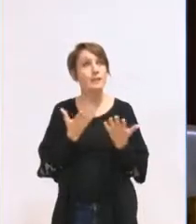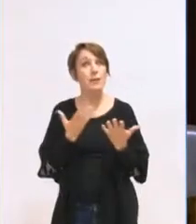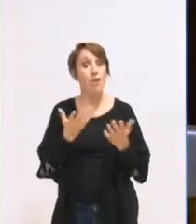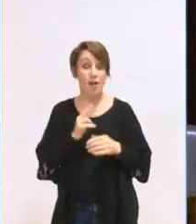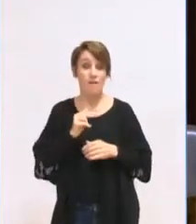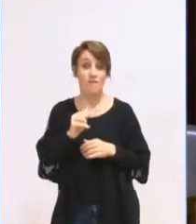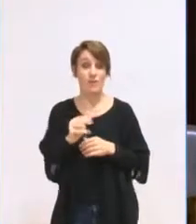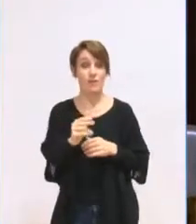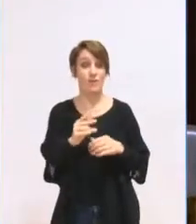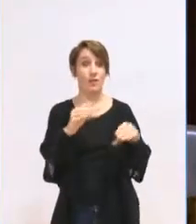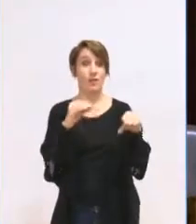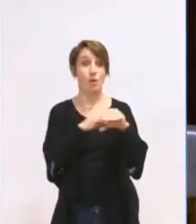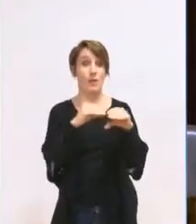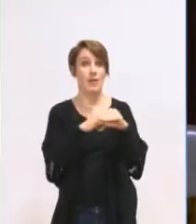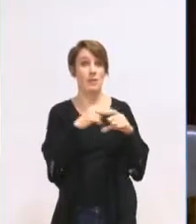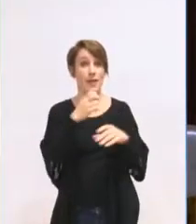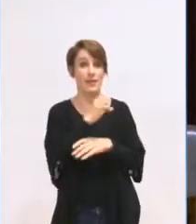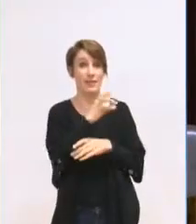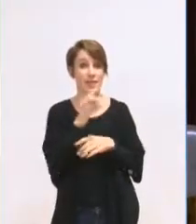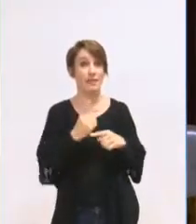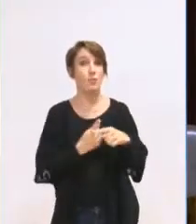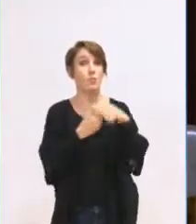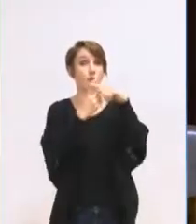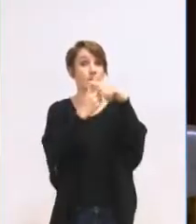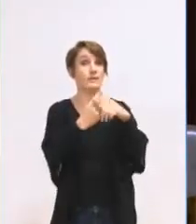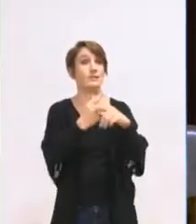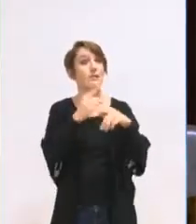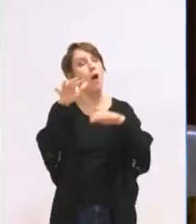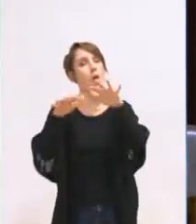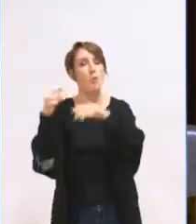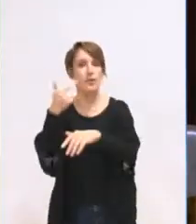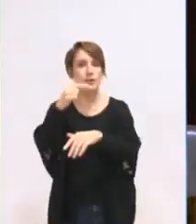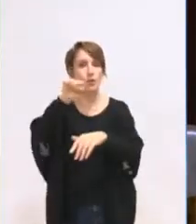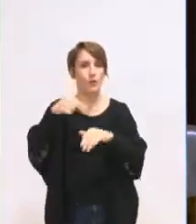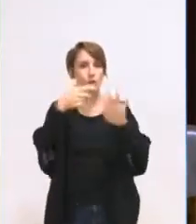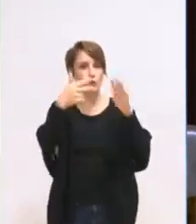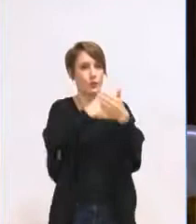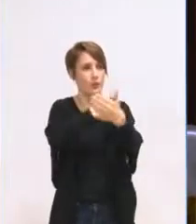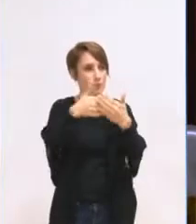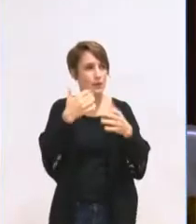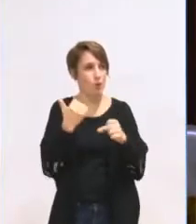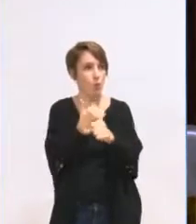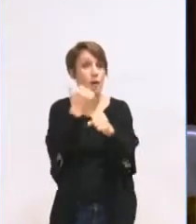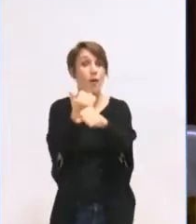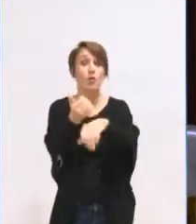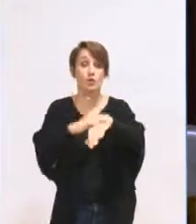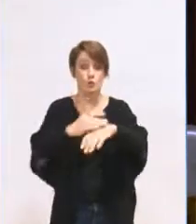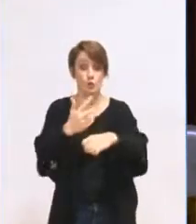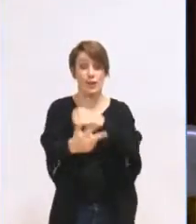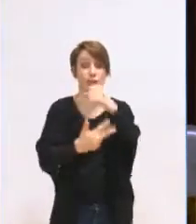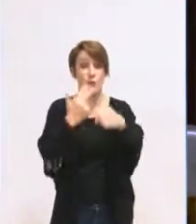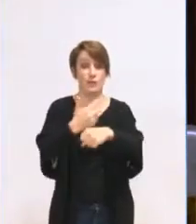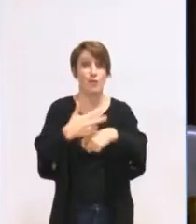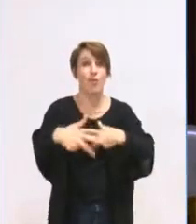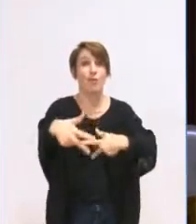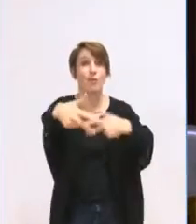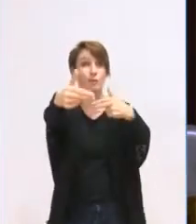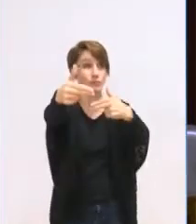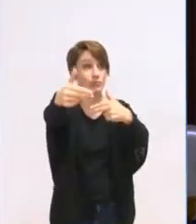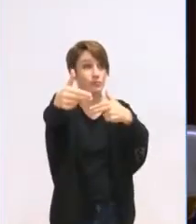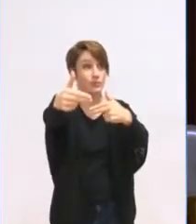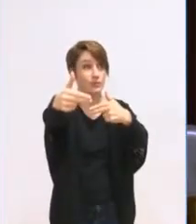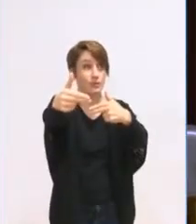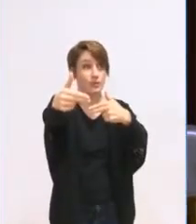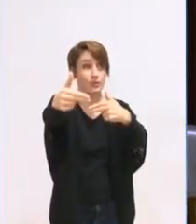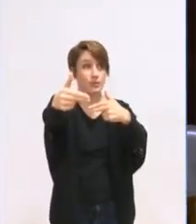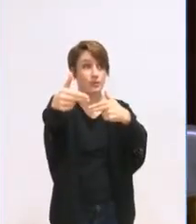en moyenne de 2,8 millions par an sur les 3 exercices budgétaires à venir, et de l'ordre de